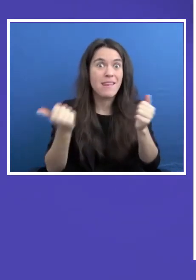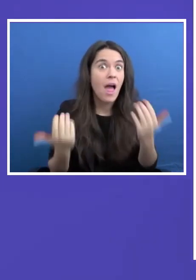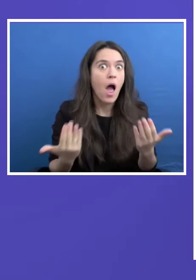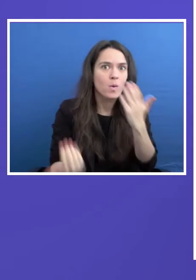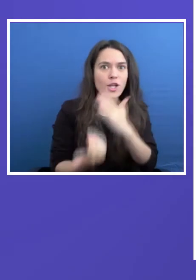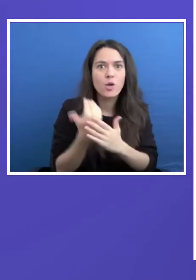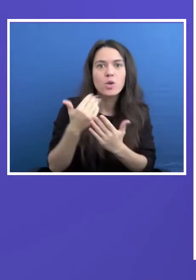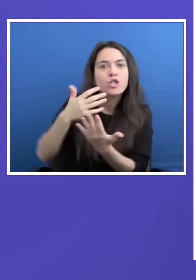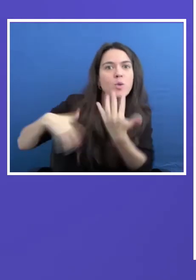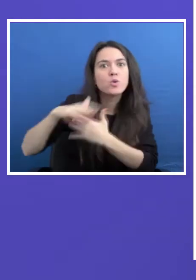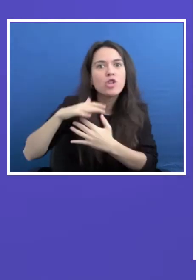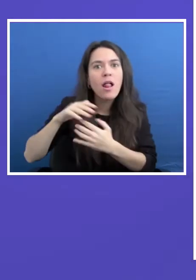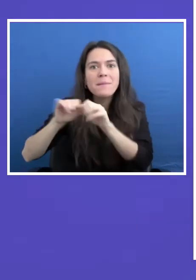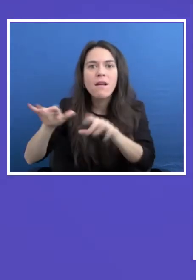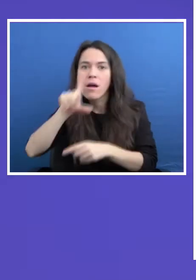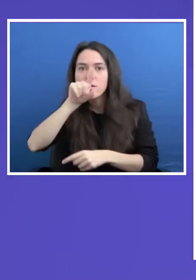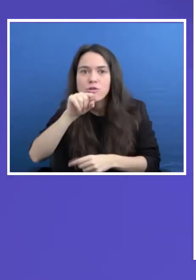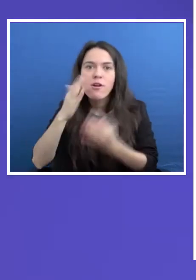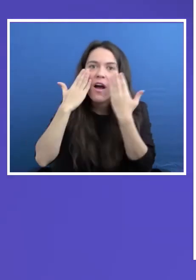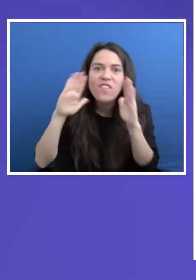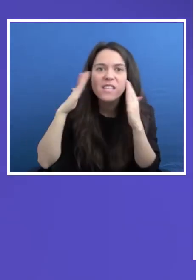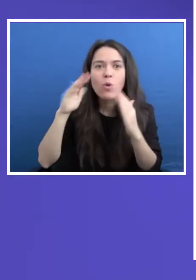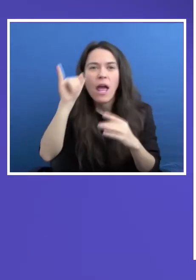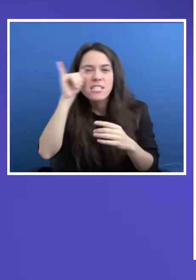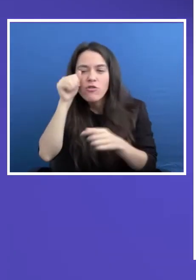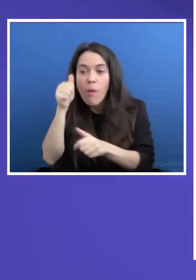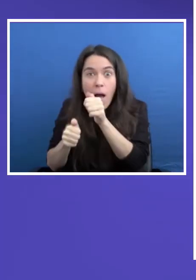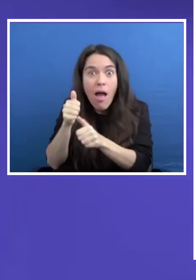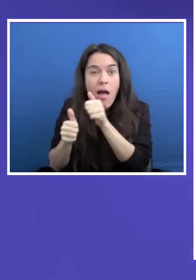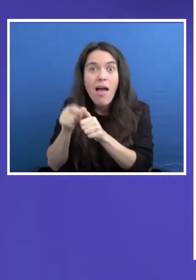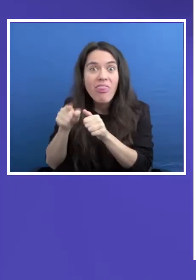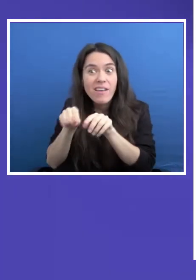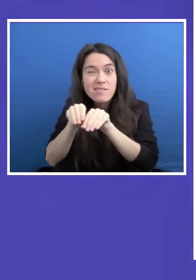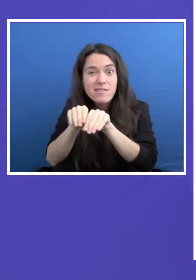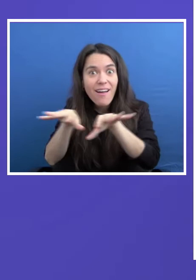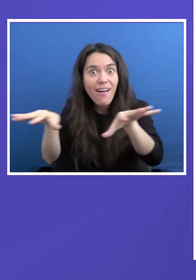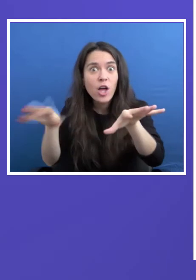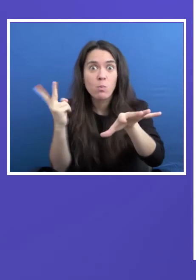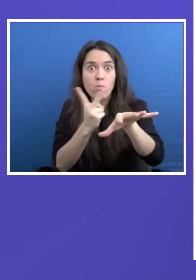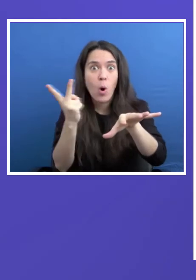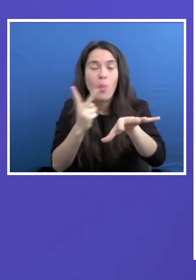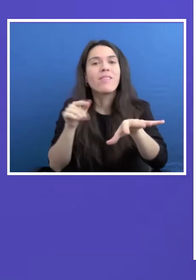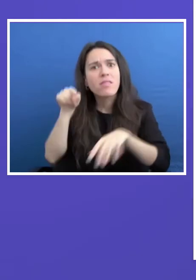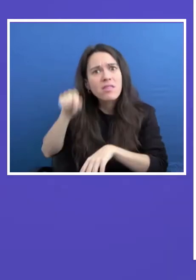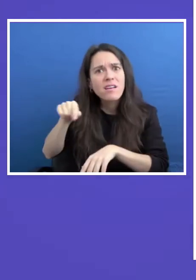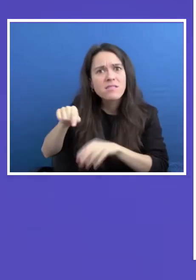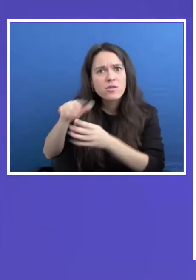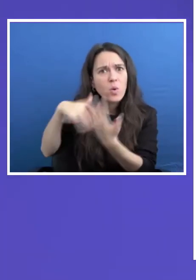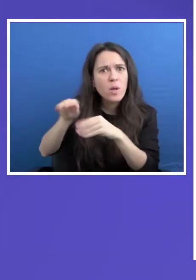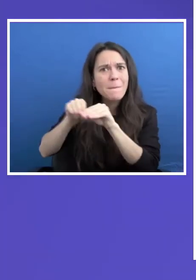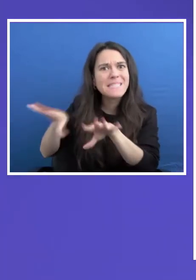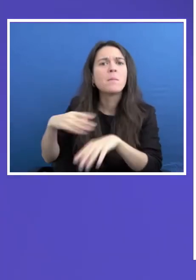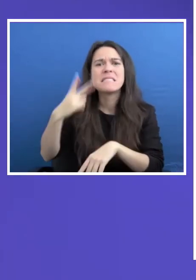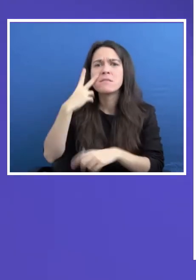صحيحه. احنا كان عندنا بعض الاغاني الحقيقه مؤثره جدا. يعني احنا عندنا الشباب بيحبوا يسمعوا اغاني والفتيات الصغيرات